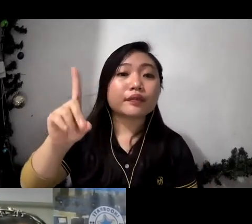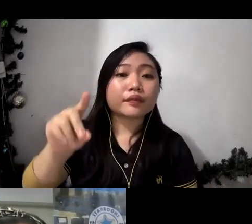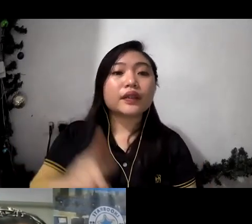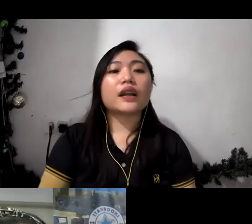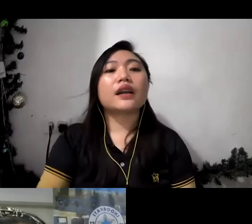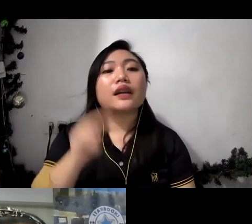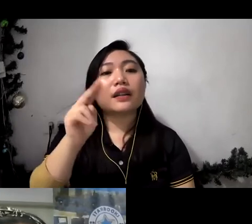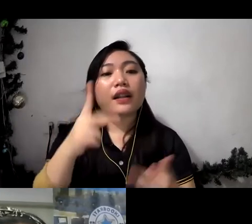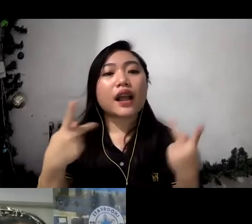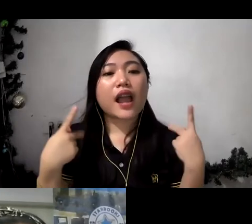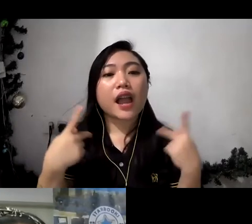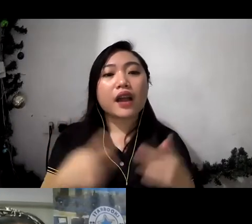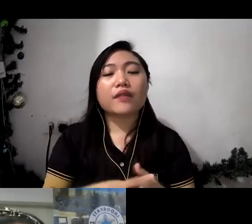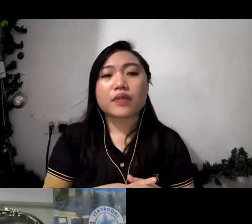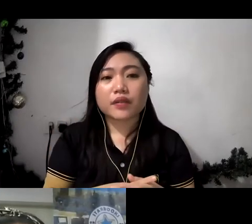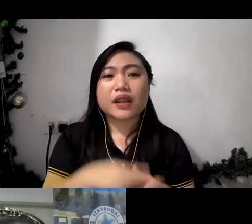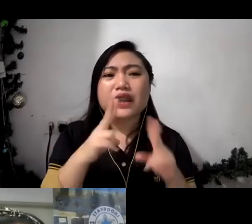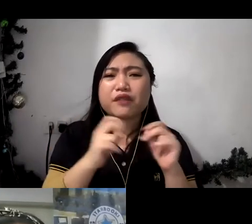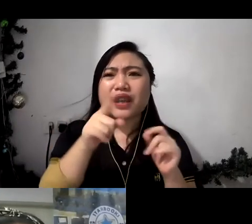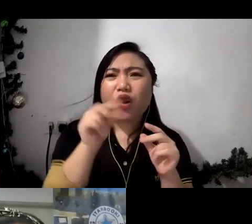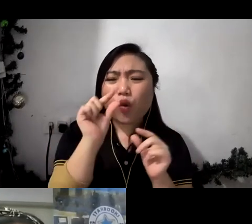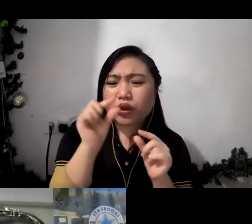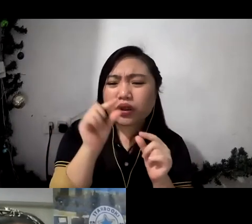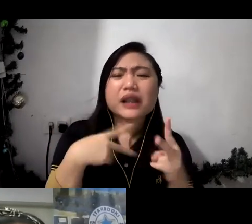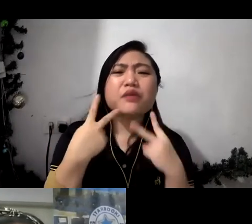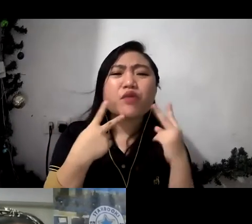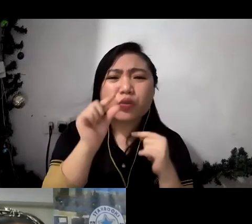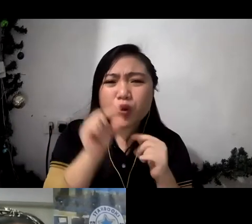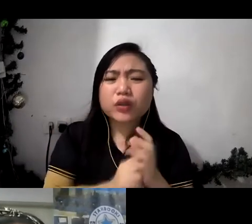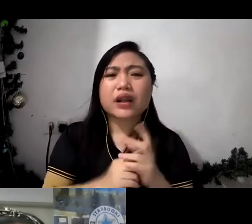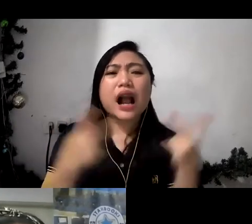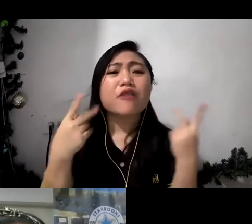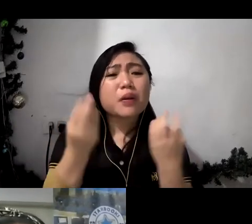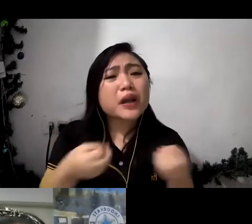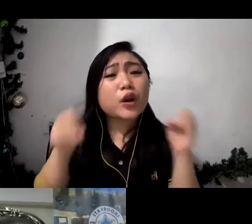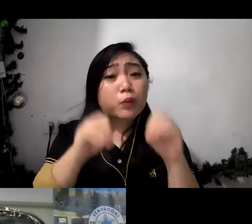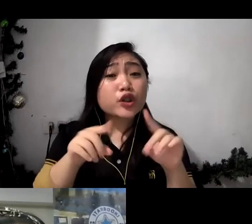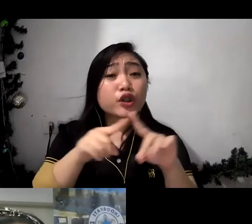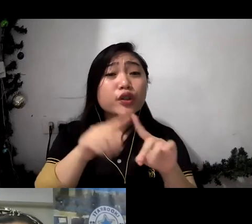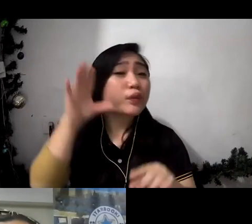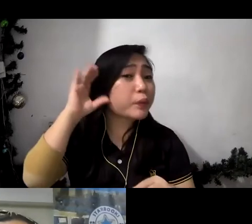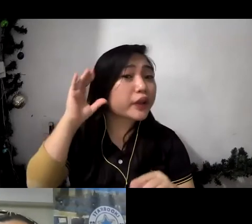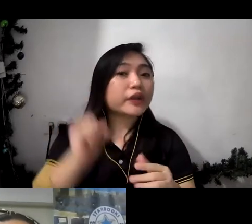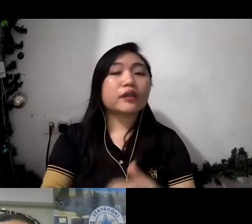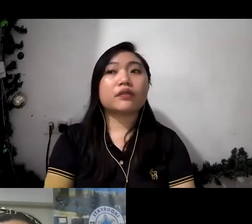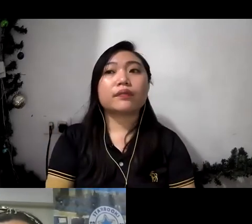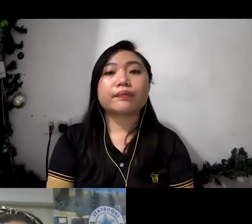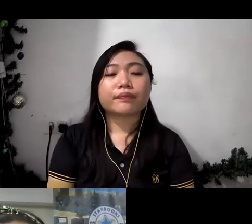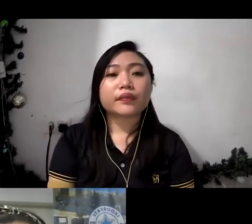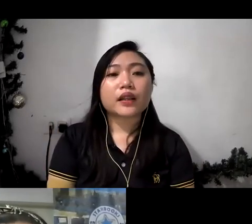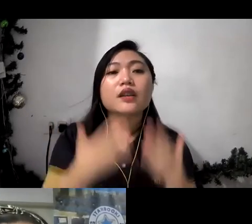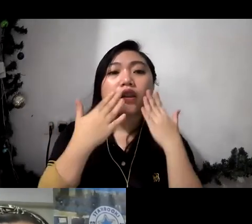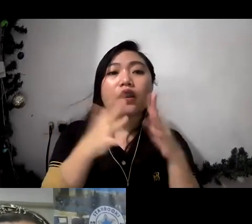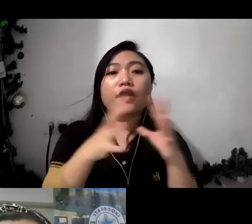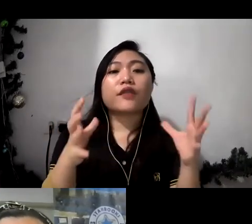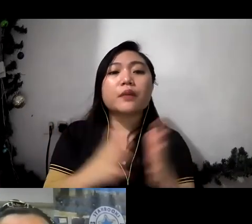affirmative action para kahit maliit ang boses mo, kahit konti ka lang, opportunity para mapakinggan ang iyong boses. Okay? Thank you very much po